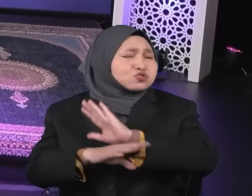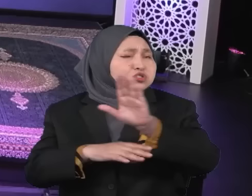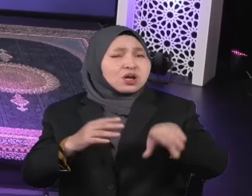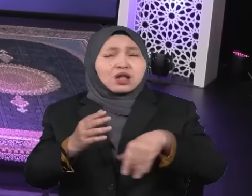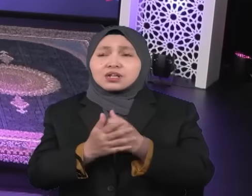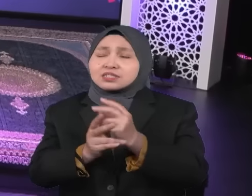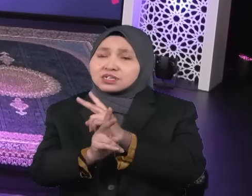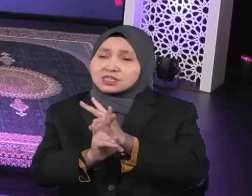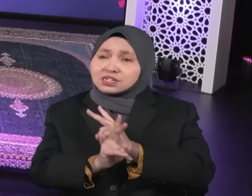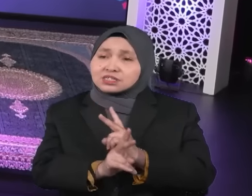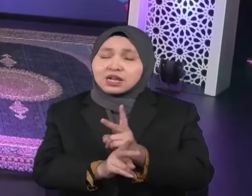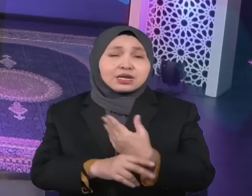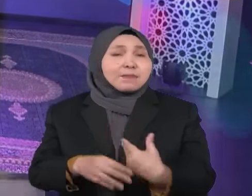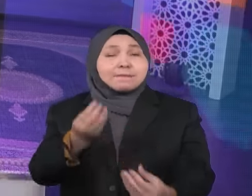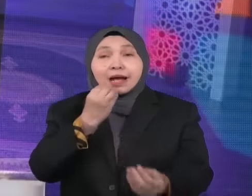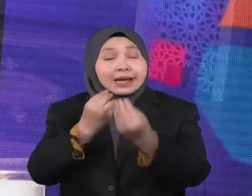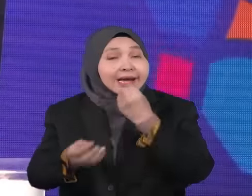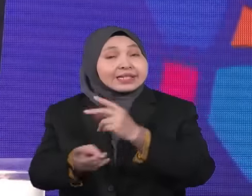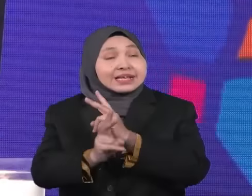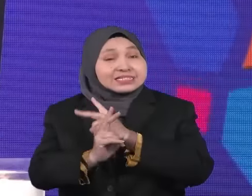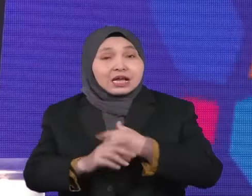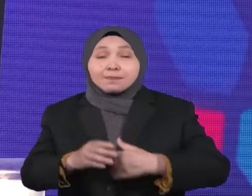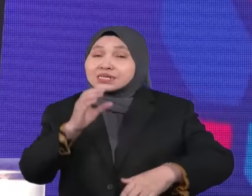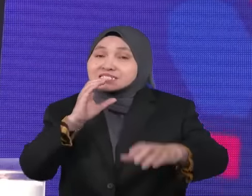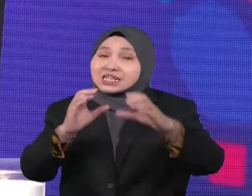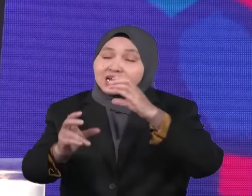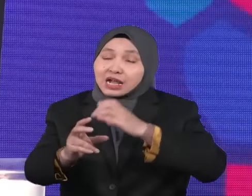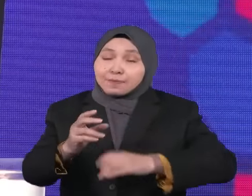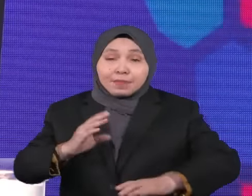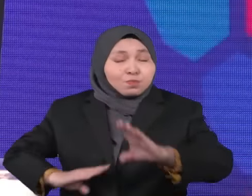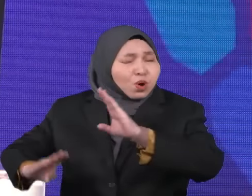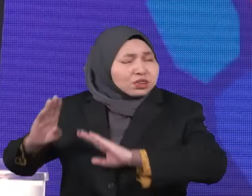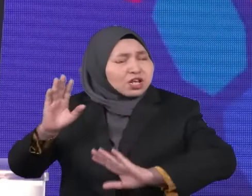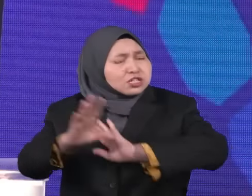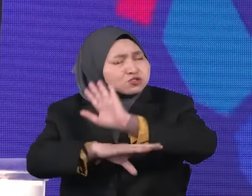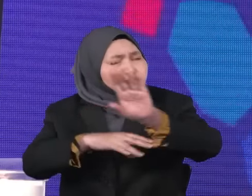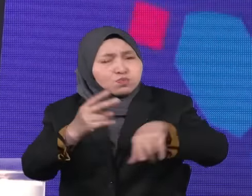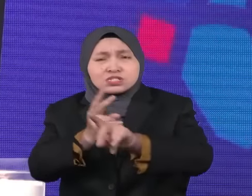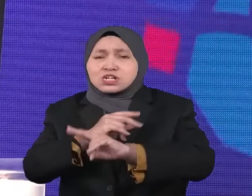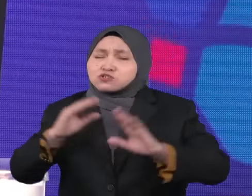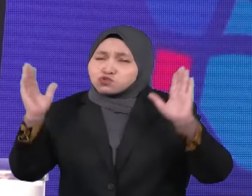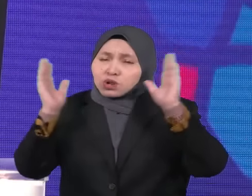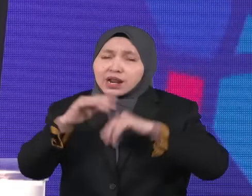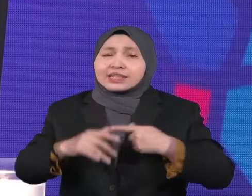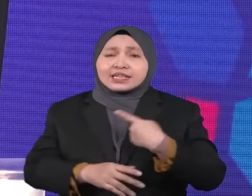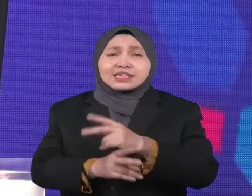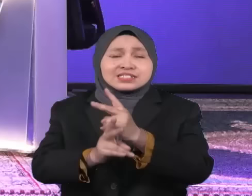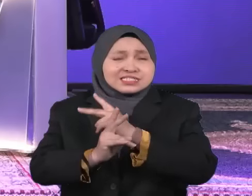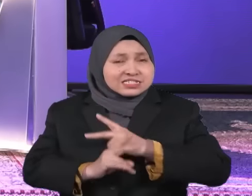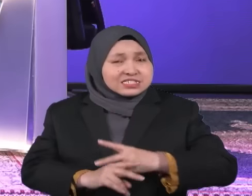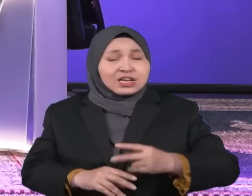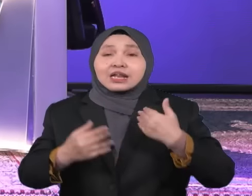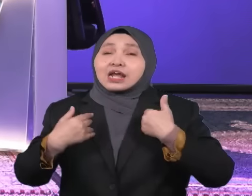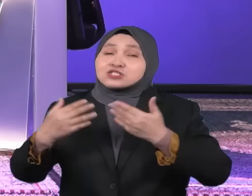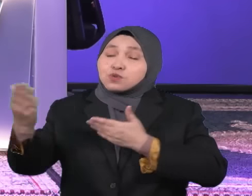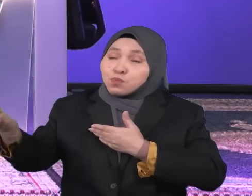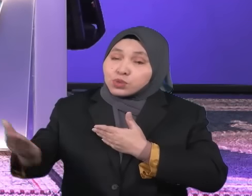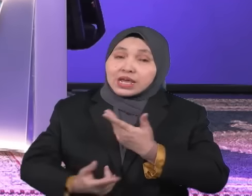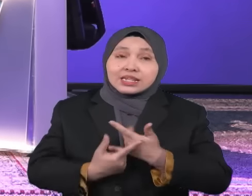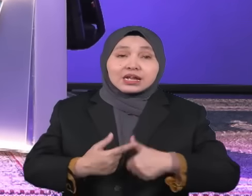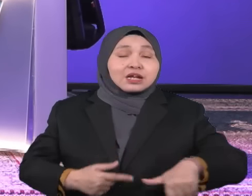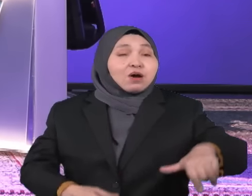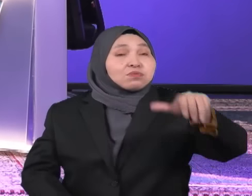terjaga. Makan kita jaga, percakapan, betul, perbuatan, semua kita jaga, solat kita jaga, Allah SWT. Dan ia adalah jemputan daripada Allah.